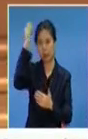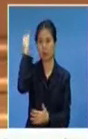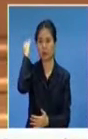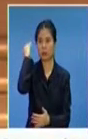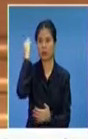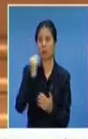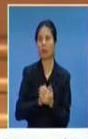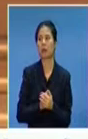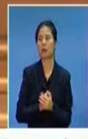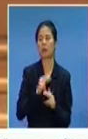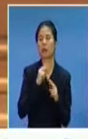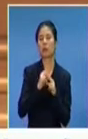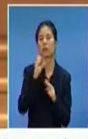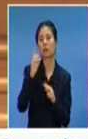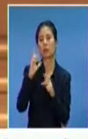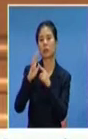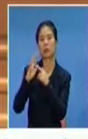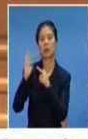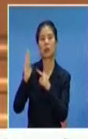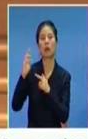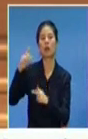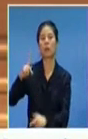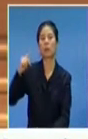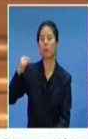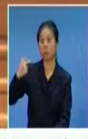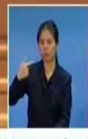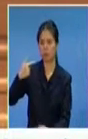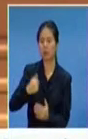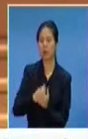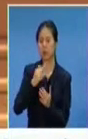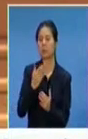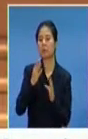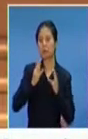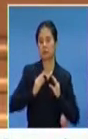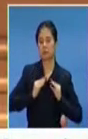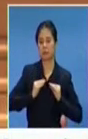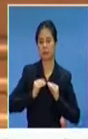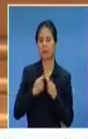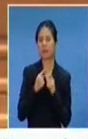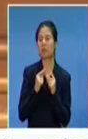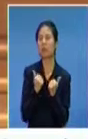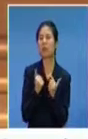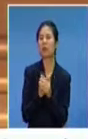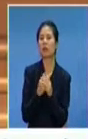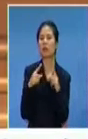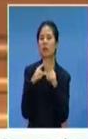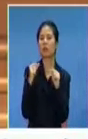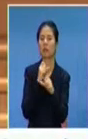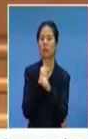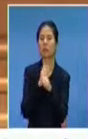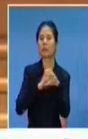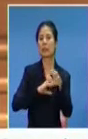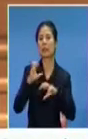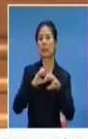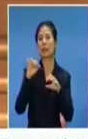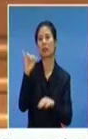ท่านพลเอกดาวพงษ์ท่านก็เห็นด้วยนะครับแต่ขณะนี้ยังไม่ขยับฮะ